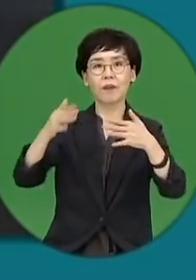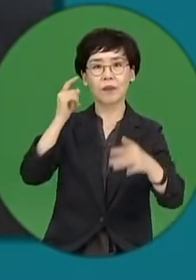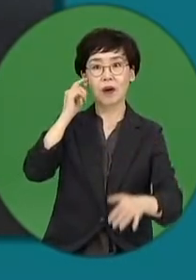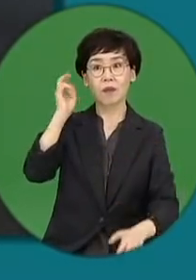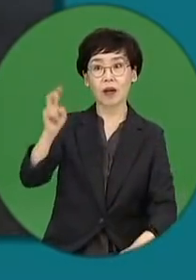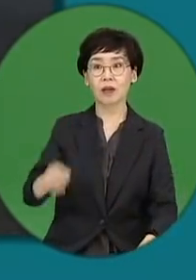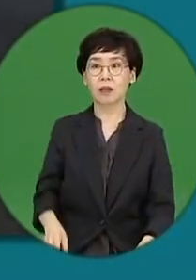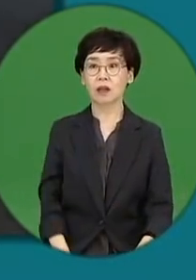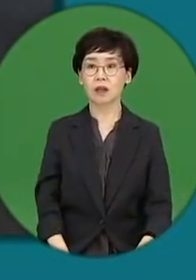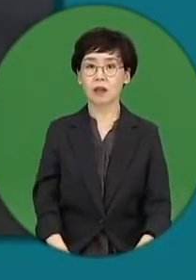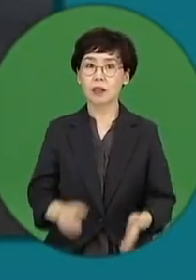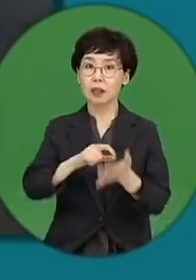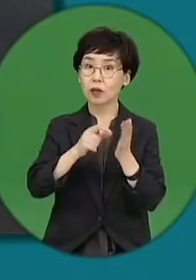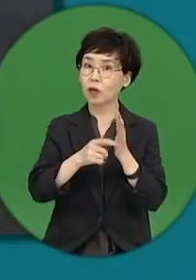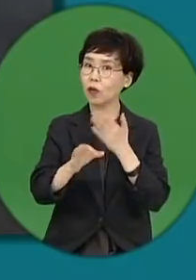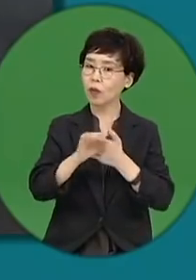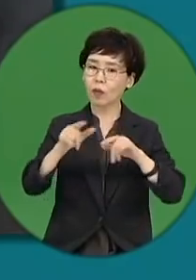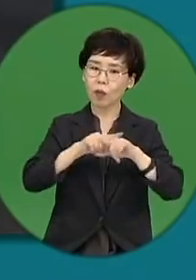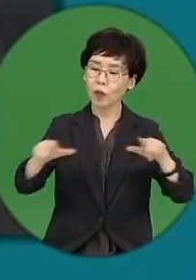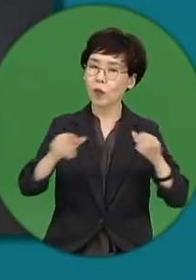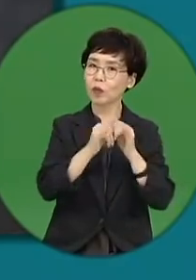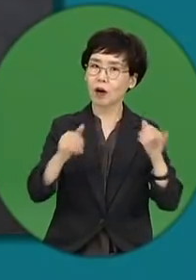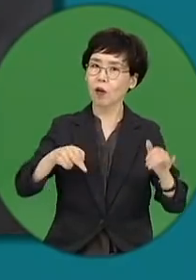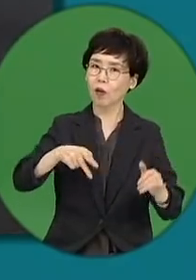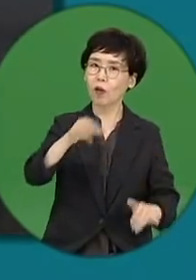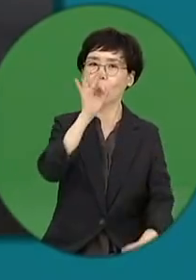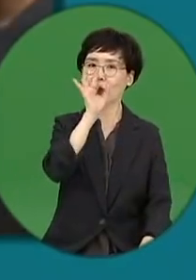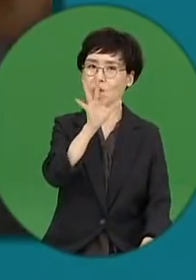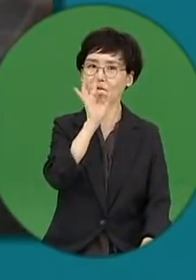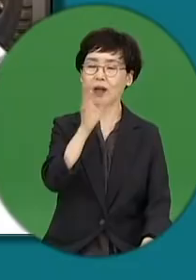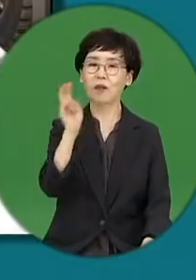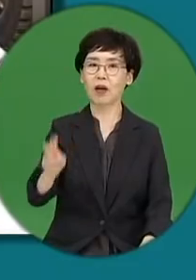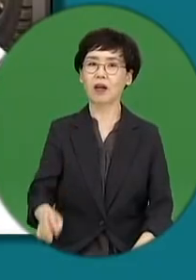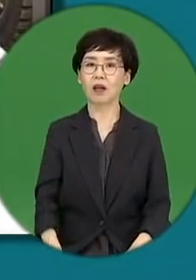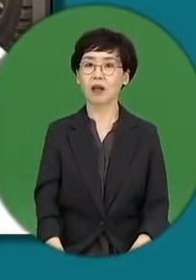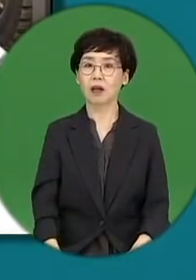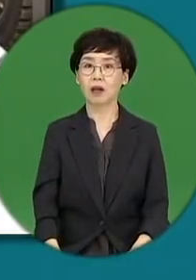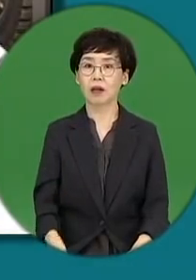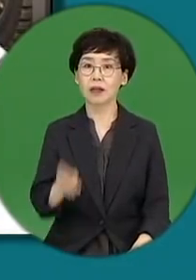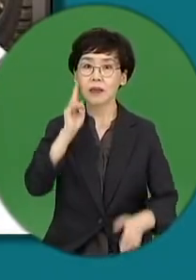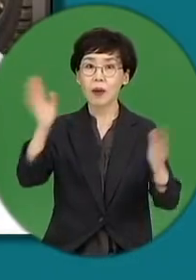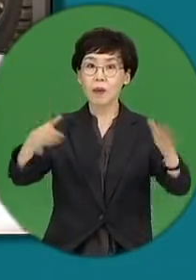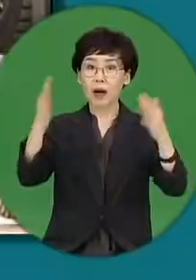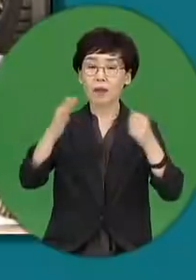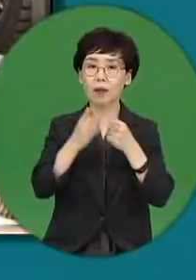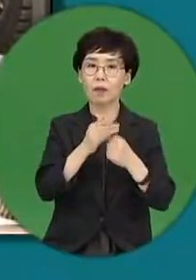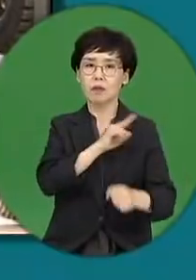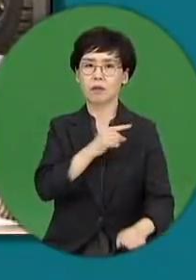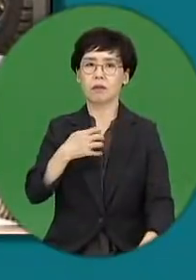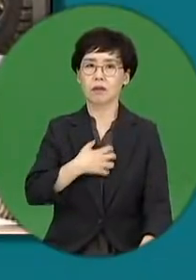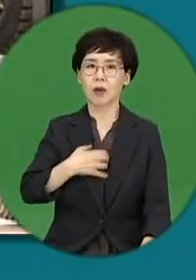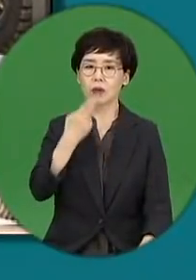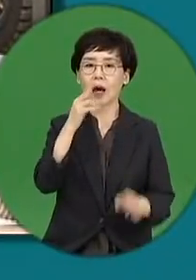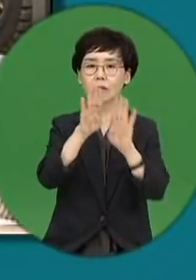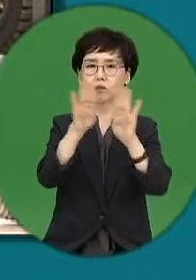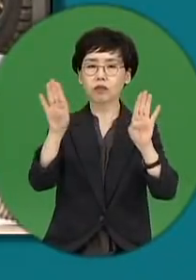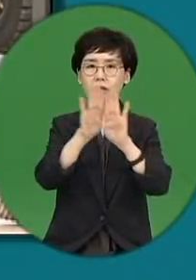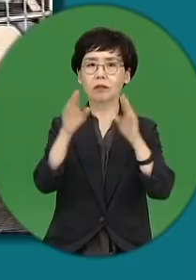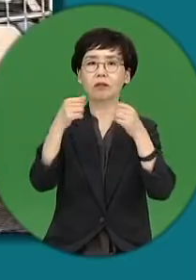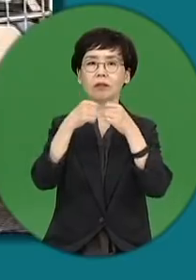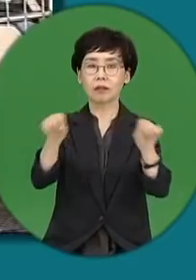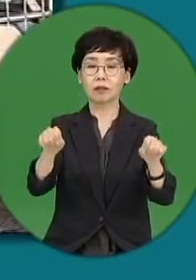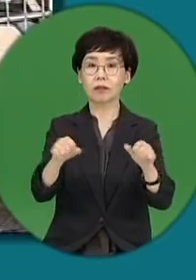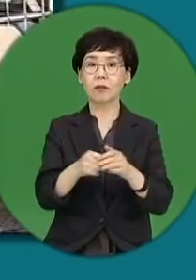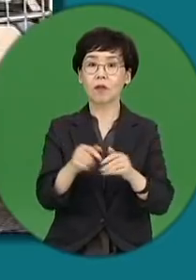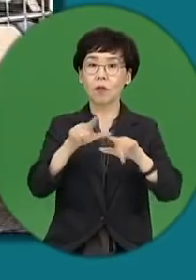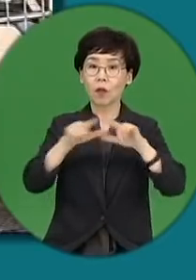예상되는데 이 정도면 웬만한 사람이 걸어 다니기 쉽지 않습니다. 강한 바람에 가장 걱정되는 건 창문입니다. 흔히